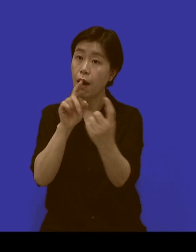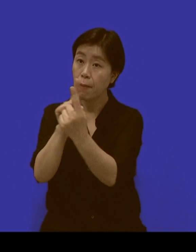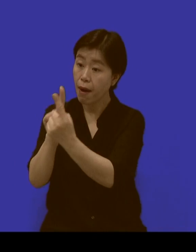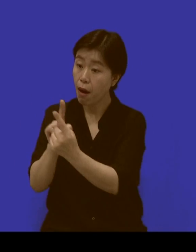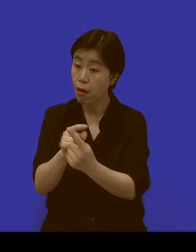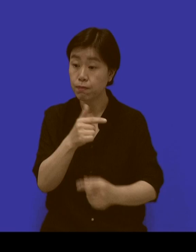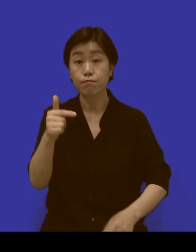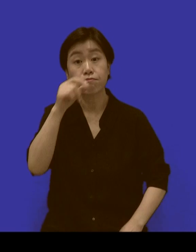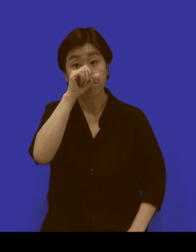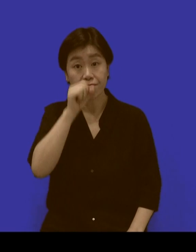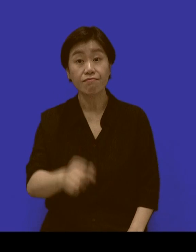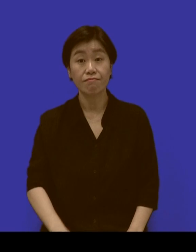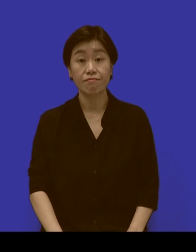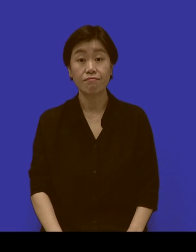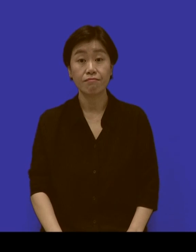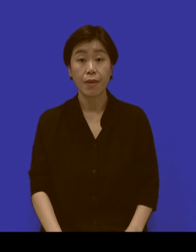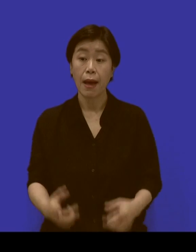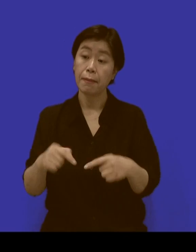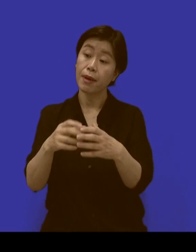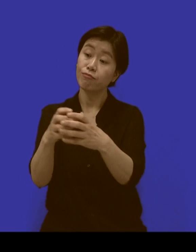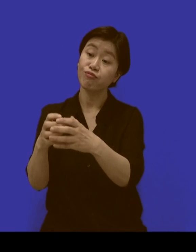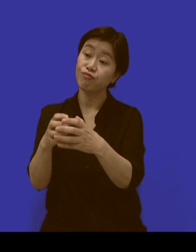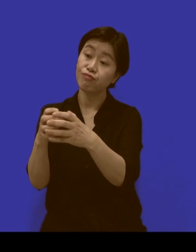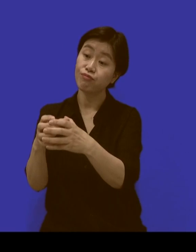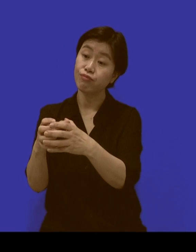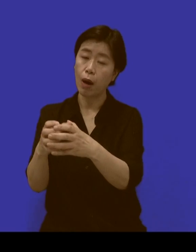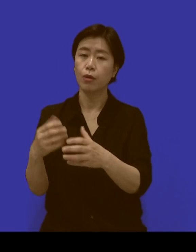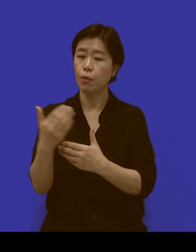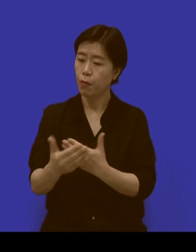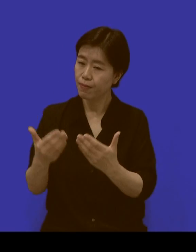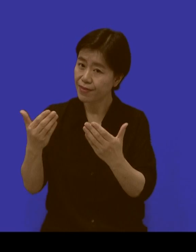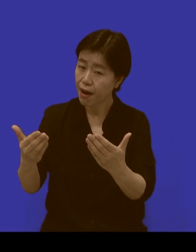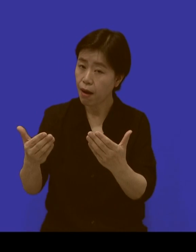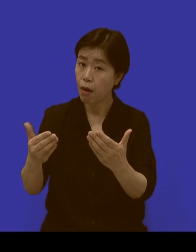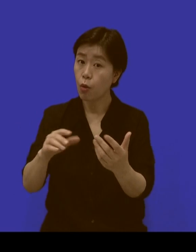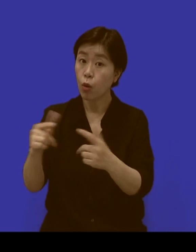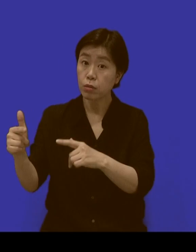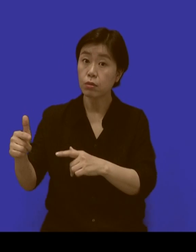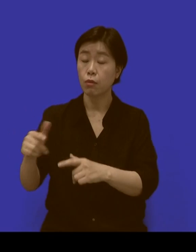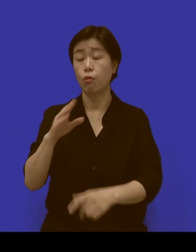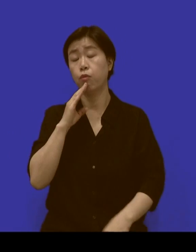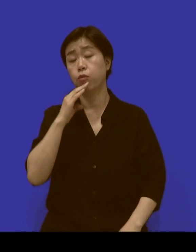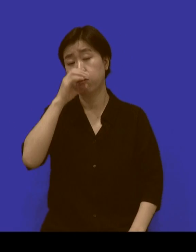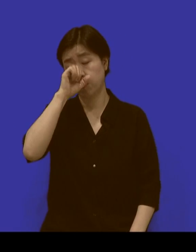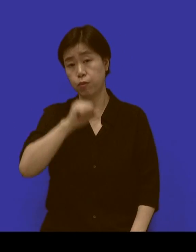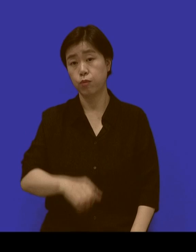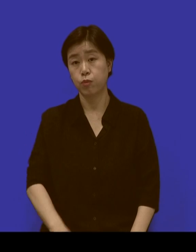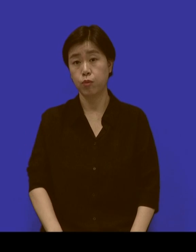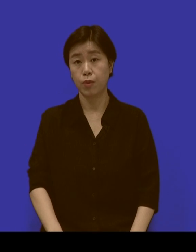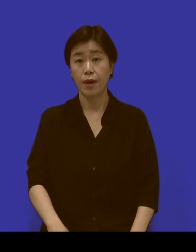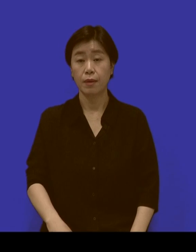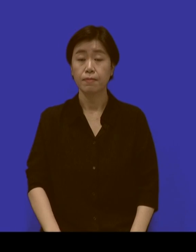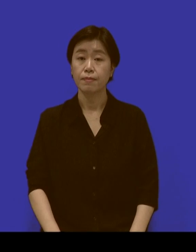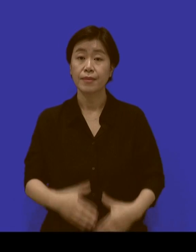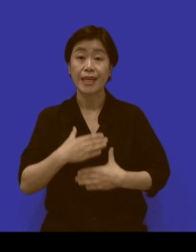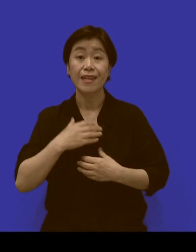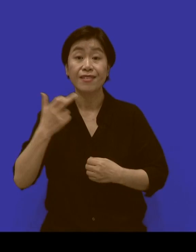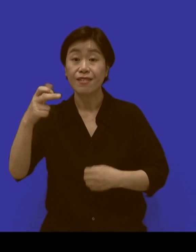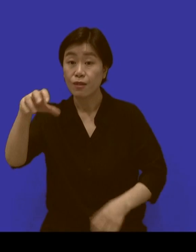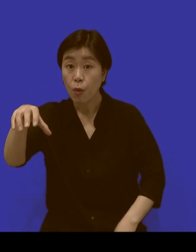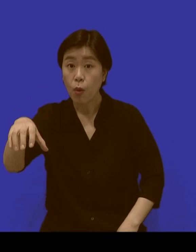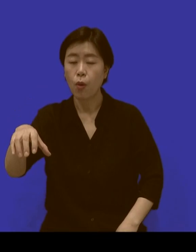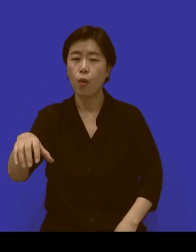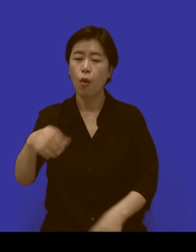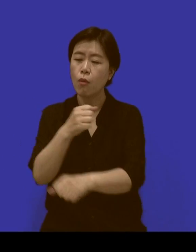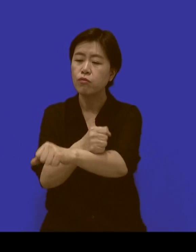예. 같이 뭔가 예. 같이 돌아다니면서 좋은 일 하고 그때 우리가 안산에 있는 또 외국인 노동자들 예. 계신 곳에 가서 크리스마스